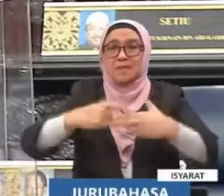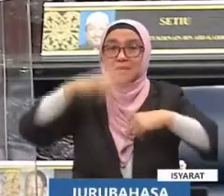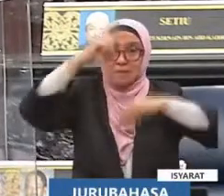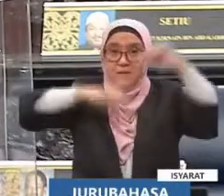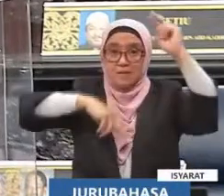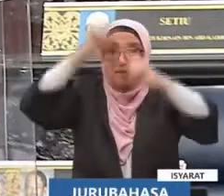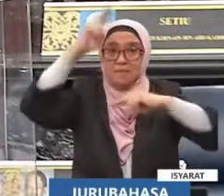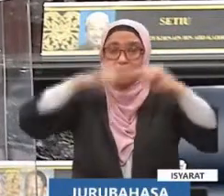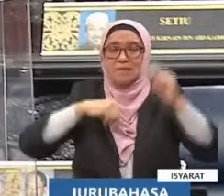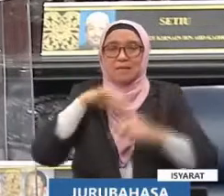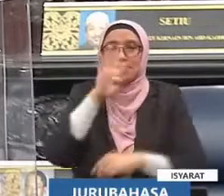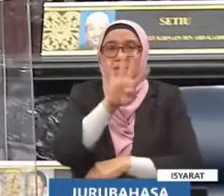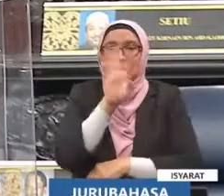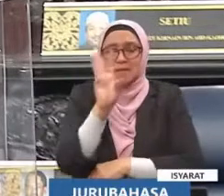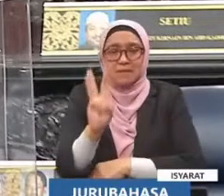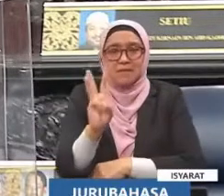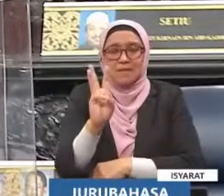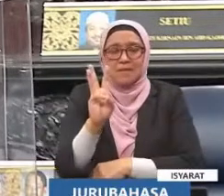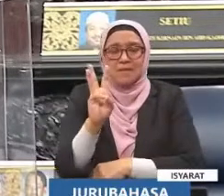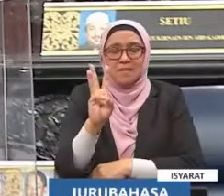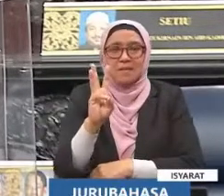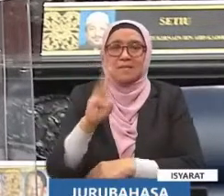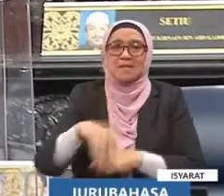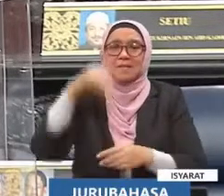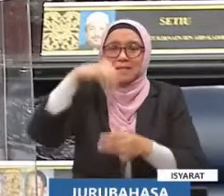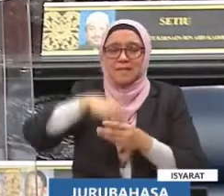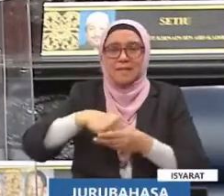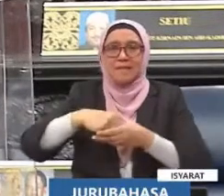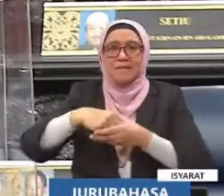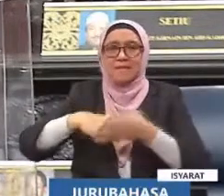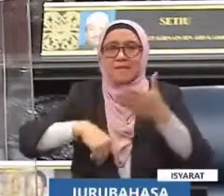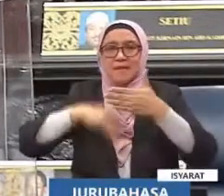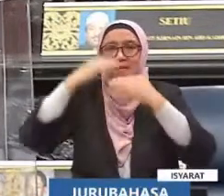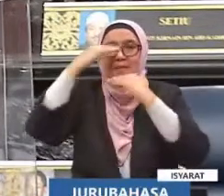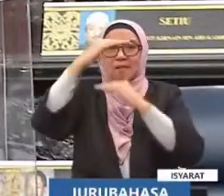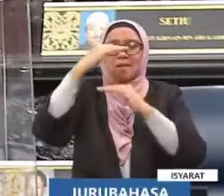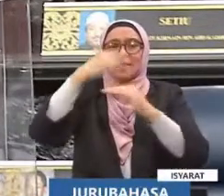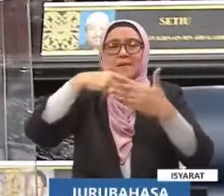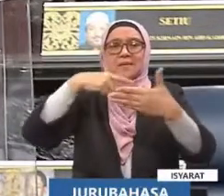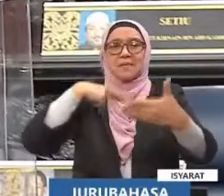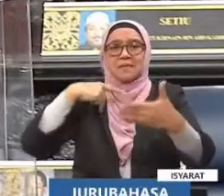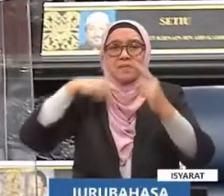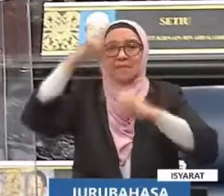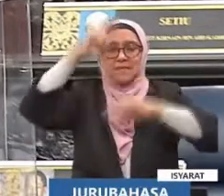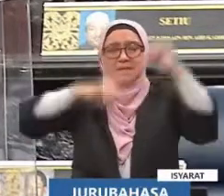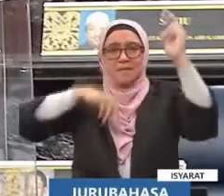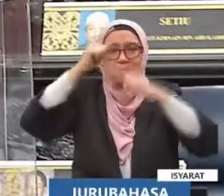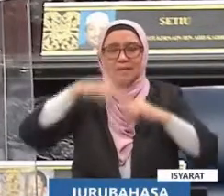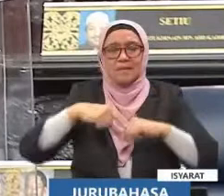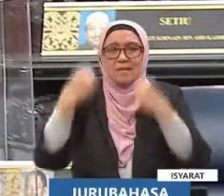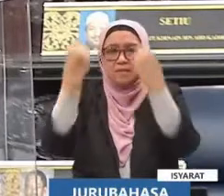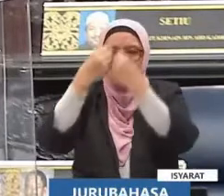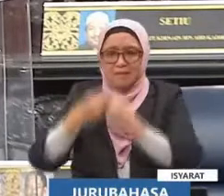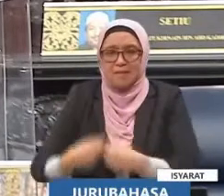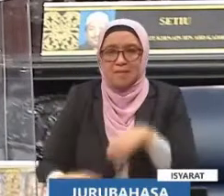46 Project dalam peringkat prabana dengan perbandingan sebanyak 120